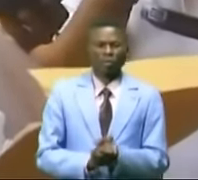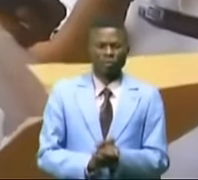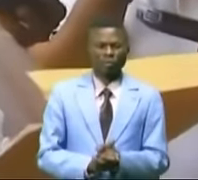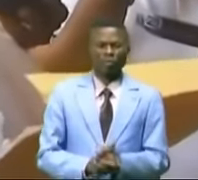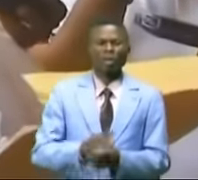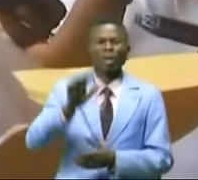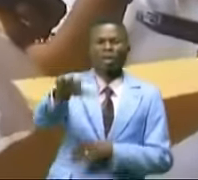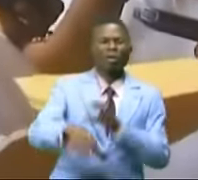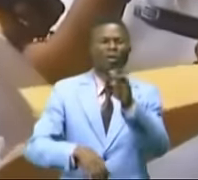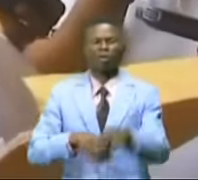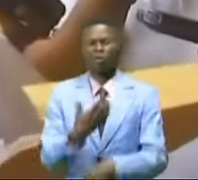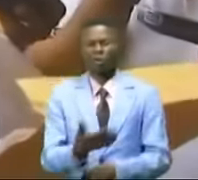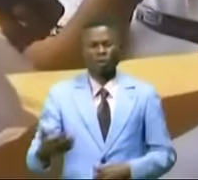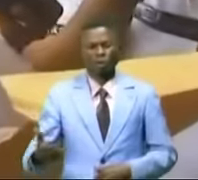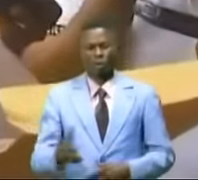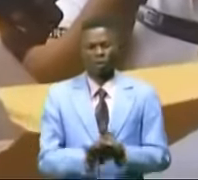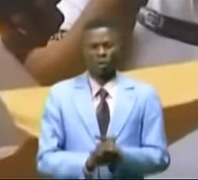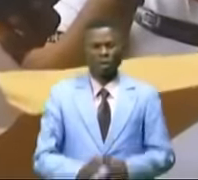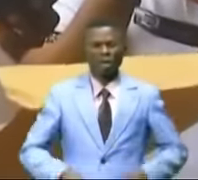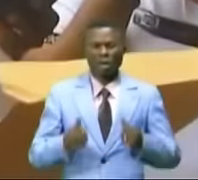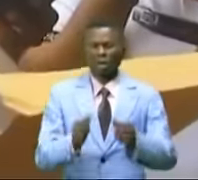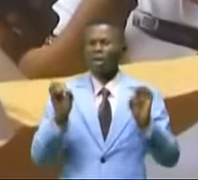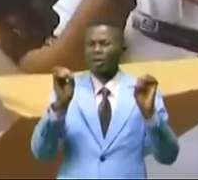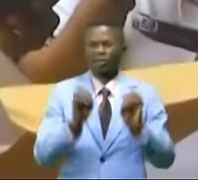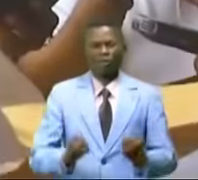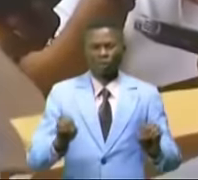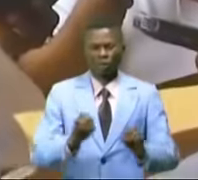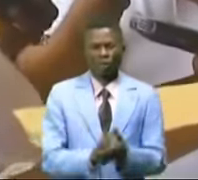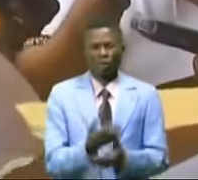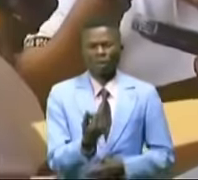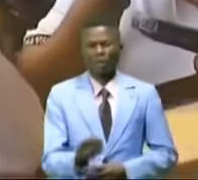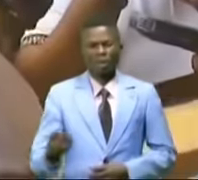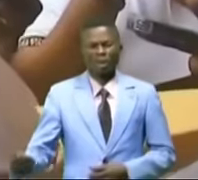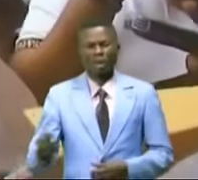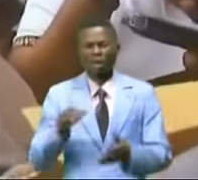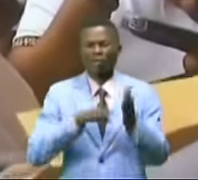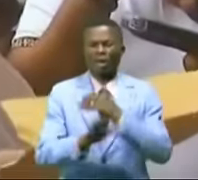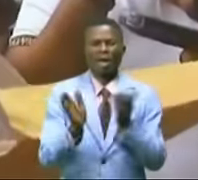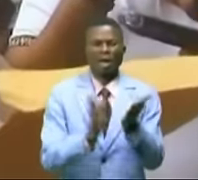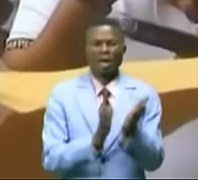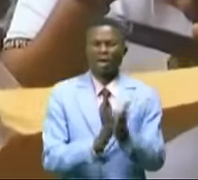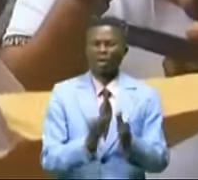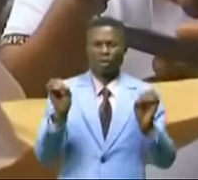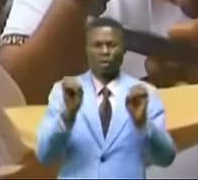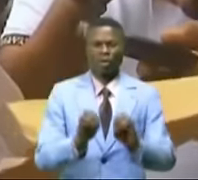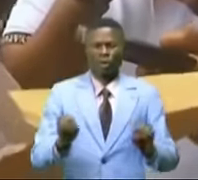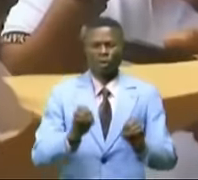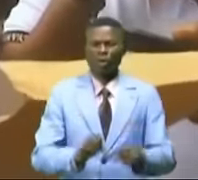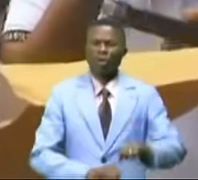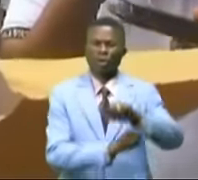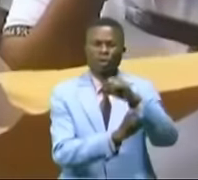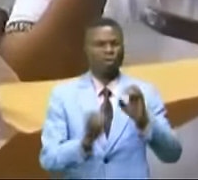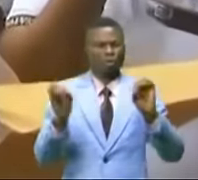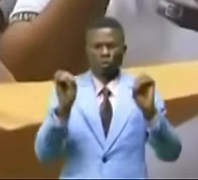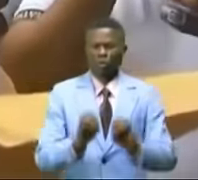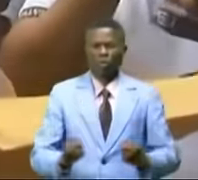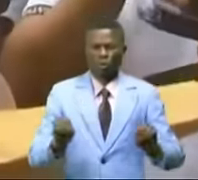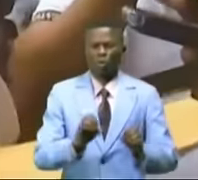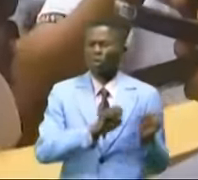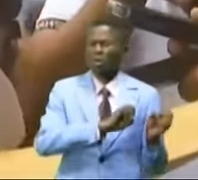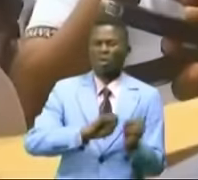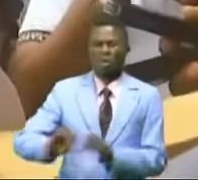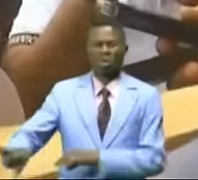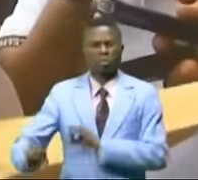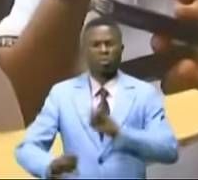biens, des moyens de survie. Des enfants non scolarisés et non accompagnés sont